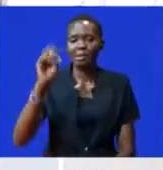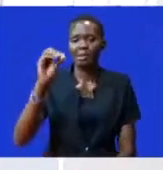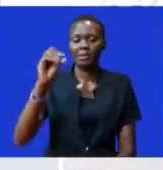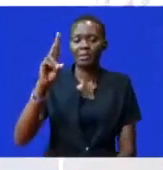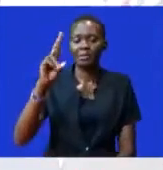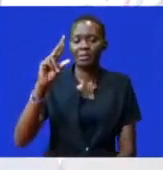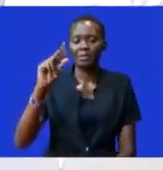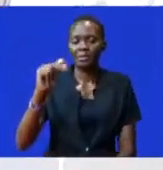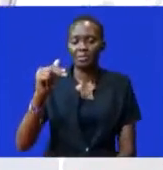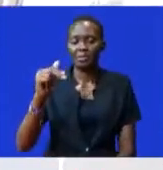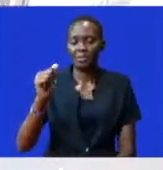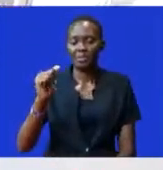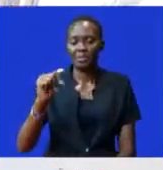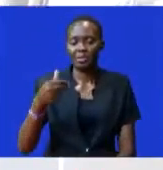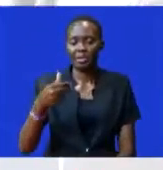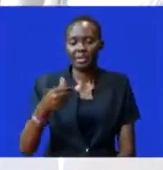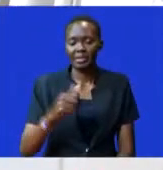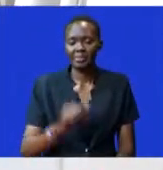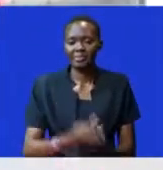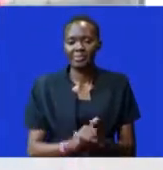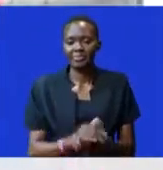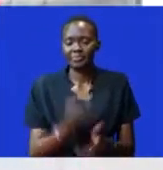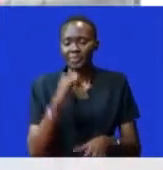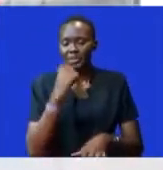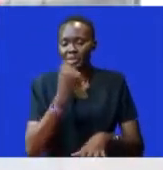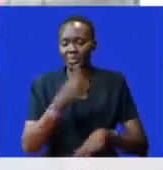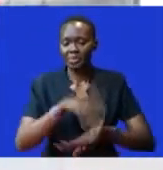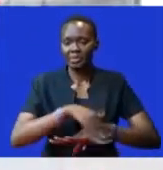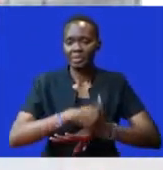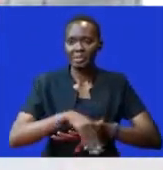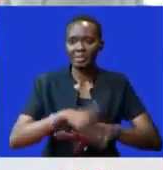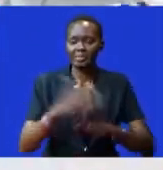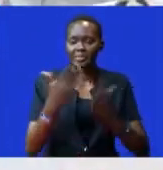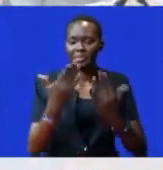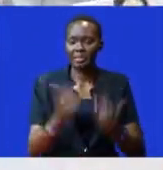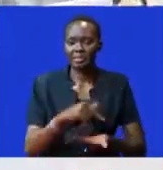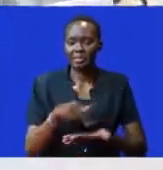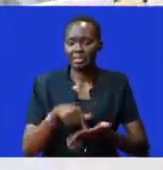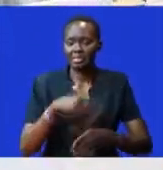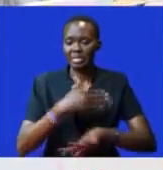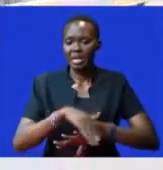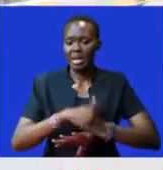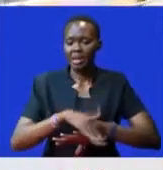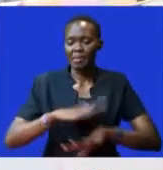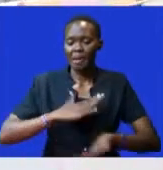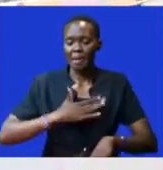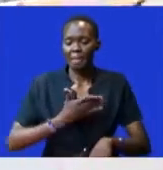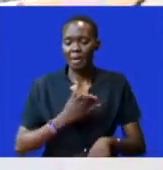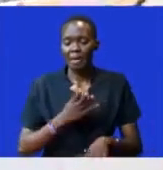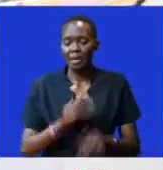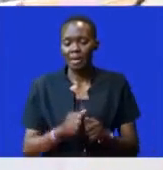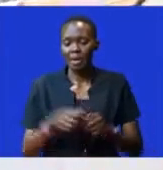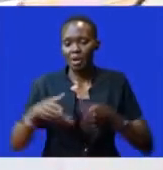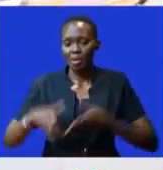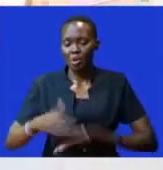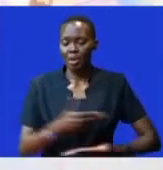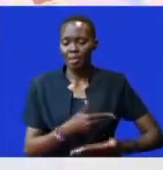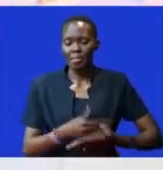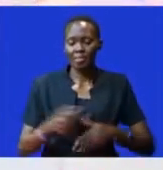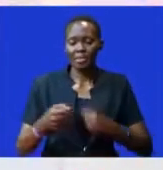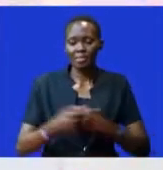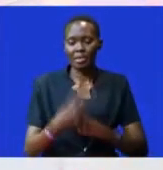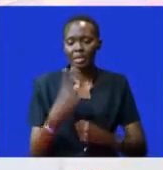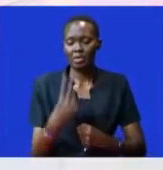jirand gi kanyindoro ma bende gi jote Molem kucho. So, min Fasi en jiranda, Fasi nonyuolo dwe mar ariyo,